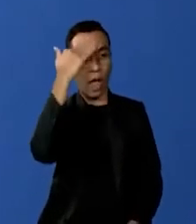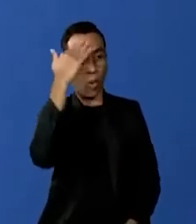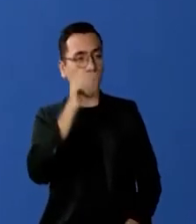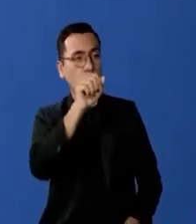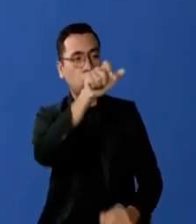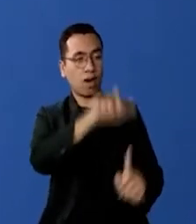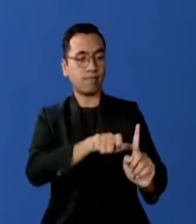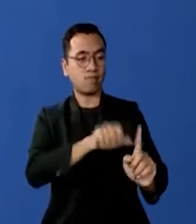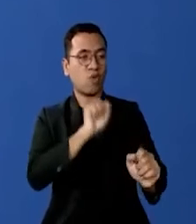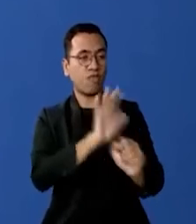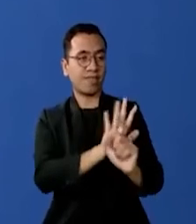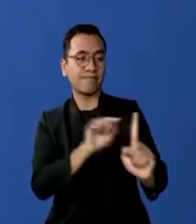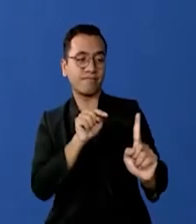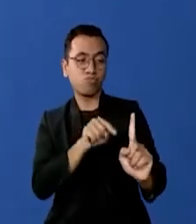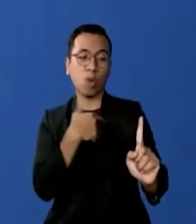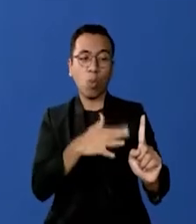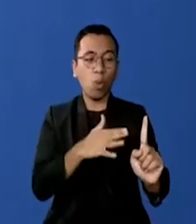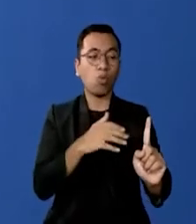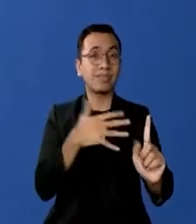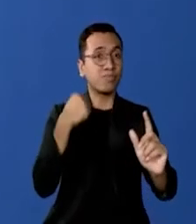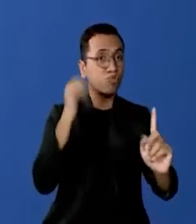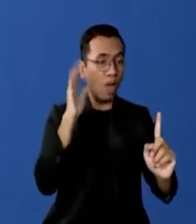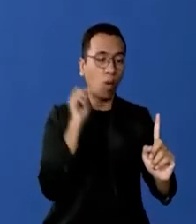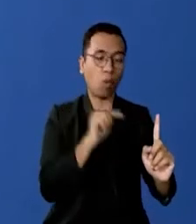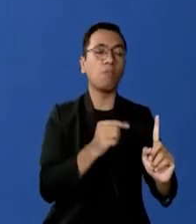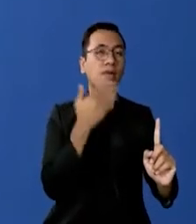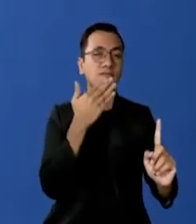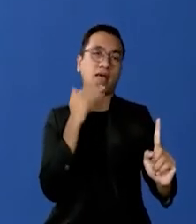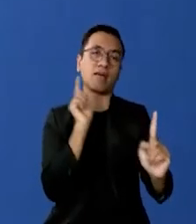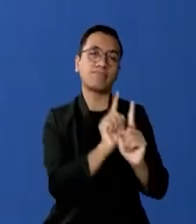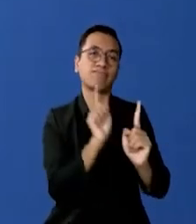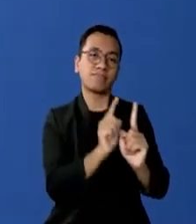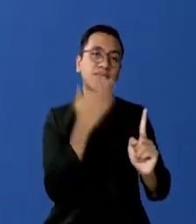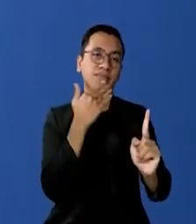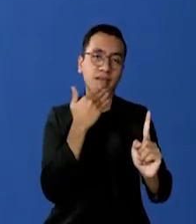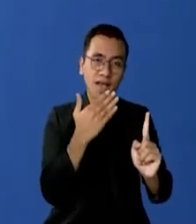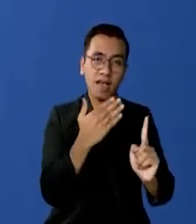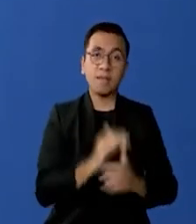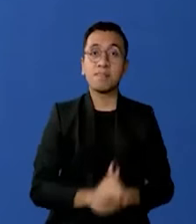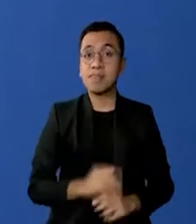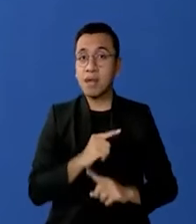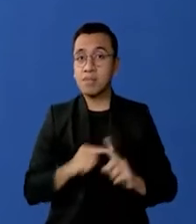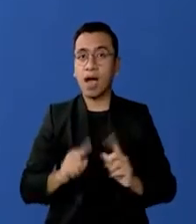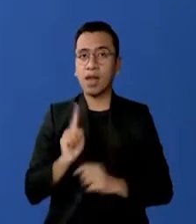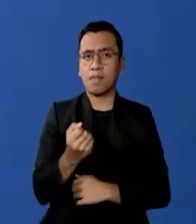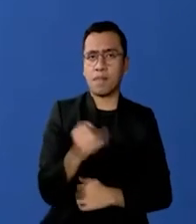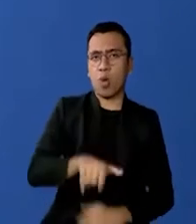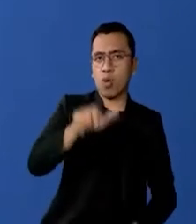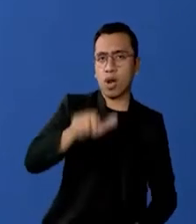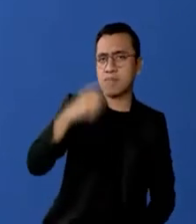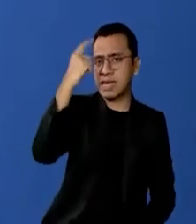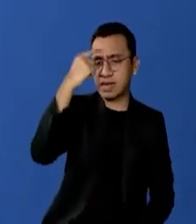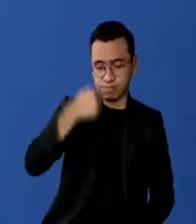terkena itu takut kalau sampai dia ke dinyatakan positif maka ada berbagai hal yang